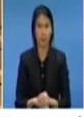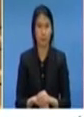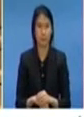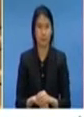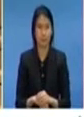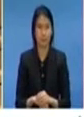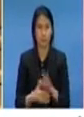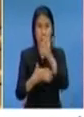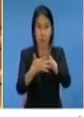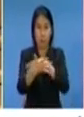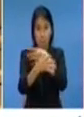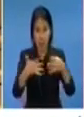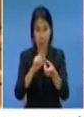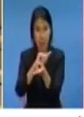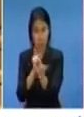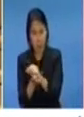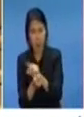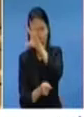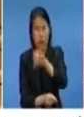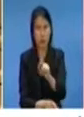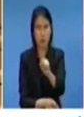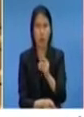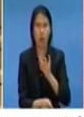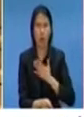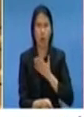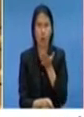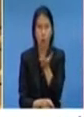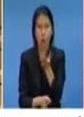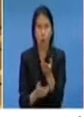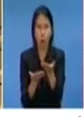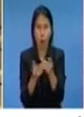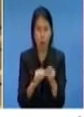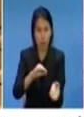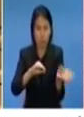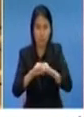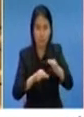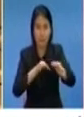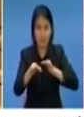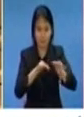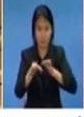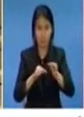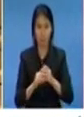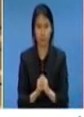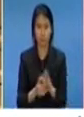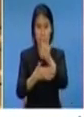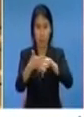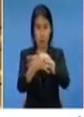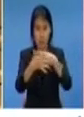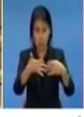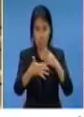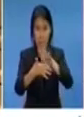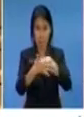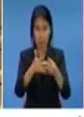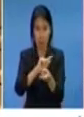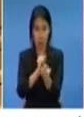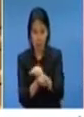แผนการปฏิรูปแผนนี้มันมาจากไหนฮะขออนุญาตอธิบายเสริมกับกรรมาธิการนิดนึงครับแผนการปฏิรูปพลังงานทด